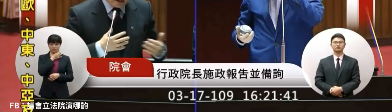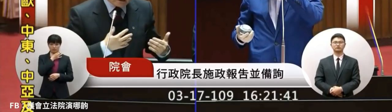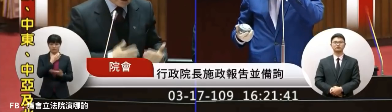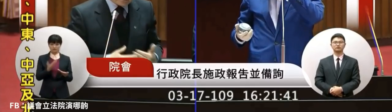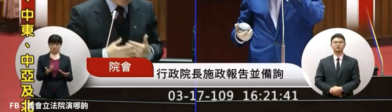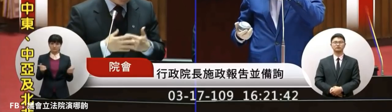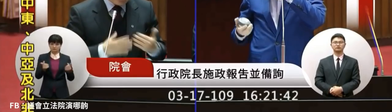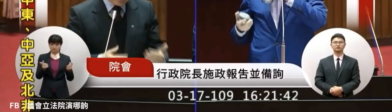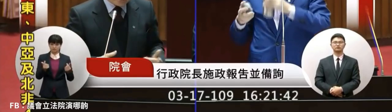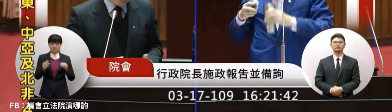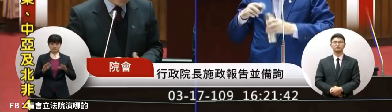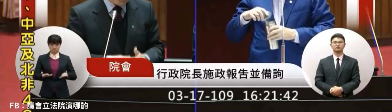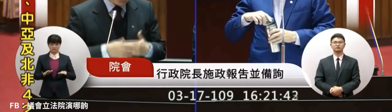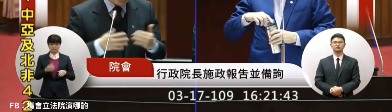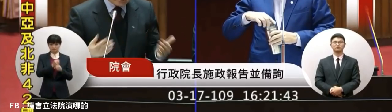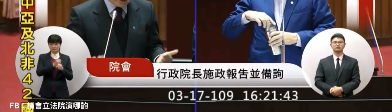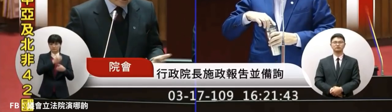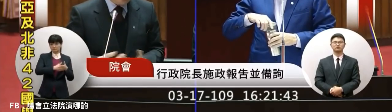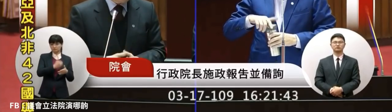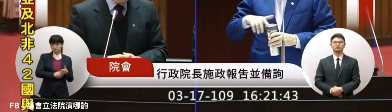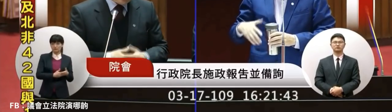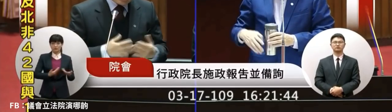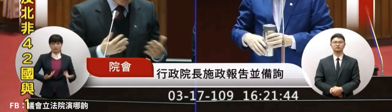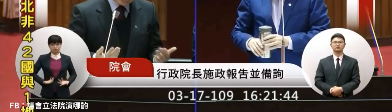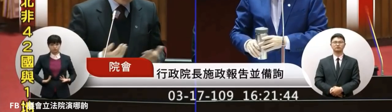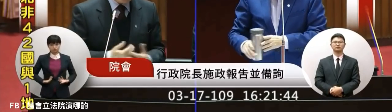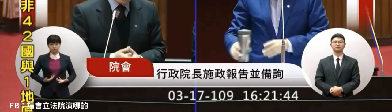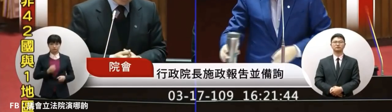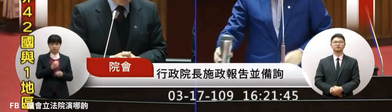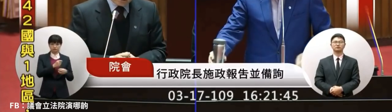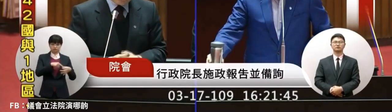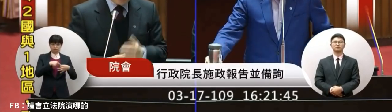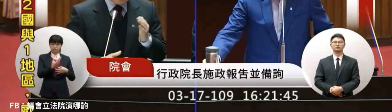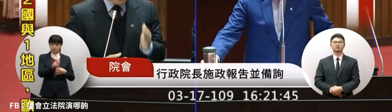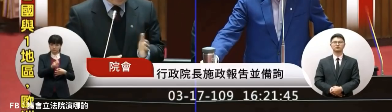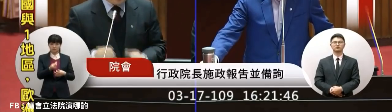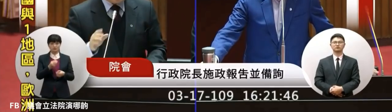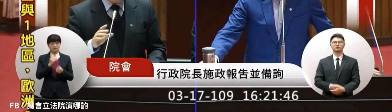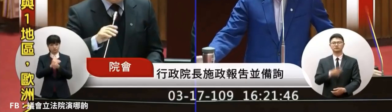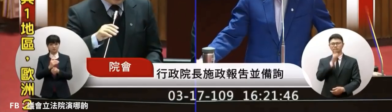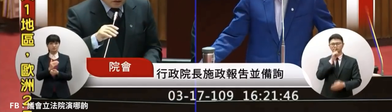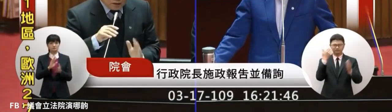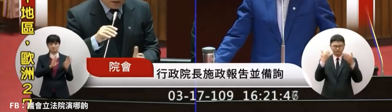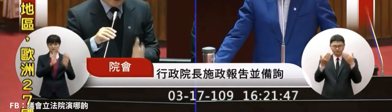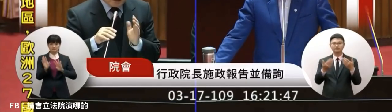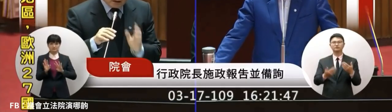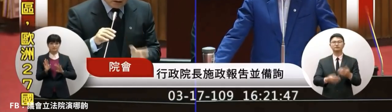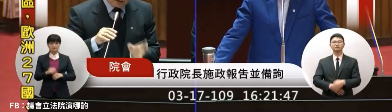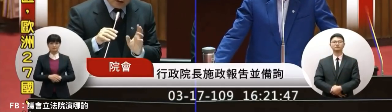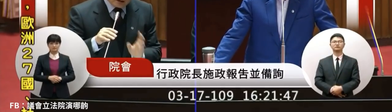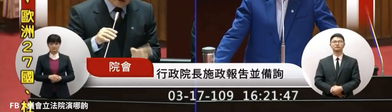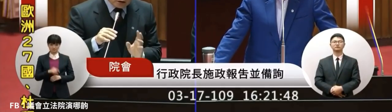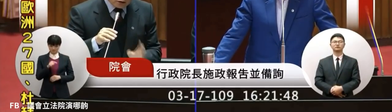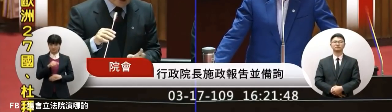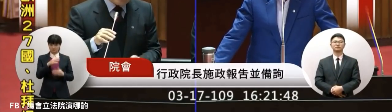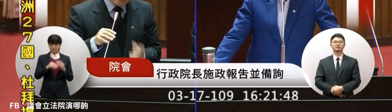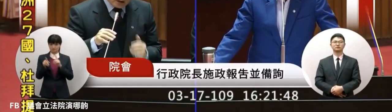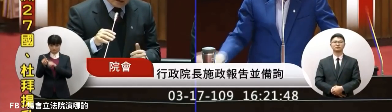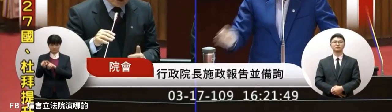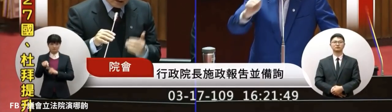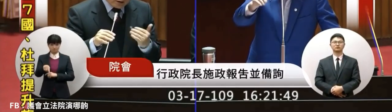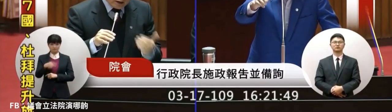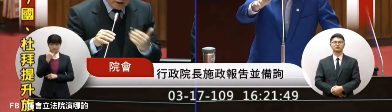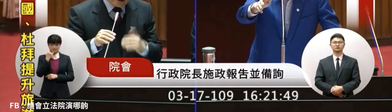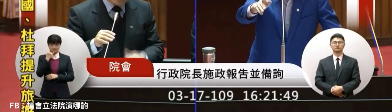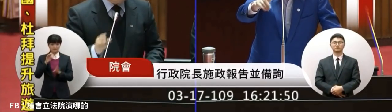比如说像这一次减班休息，或是被解雇的这个情况下， 讲清楚吗？ 基本上这个就可以根据税前计算